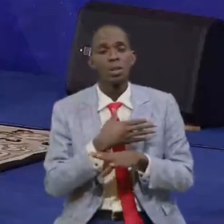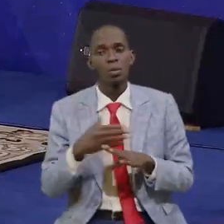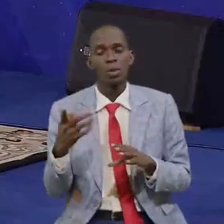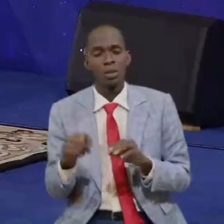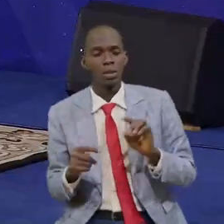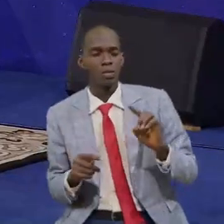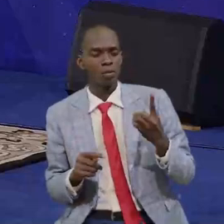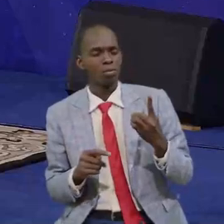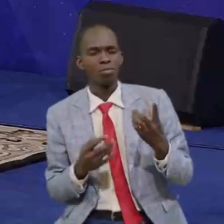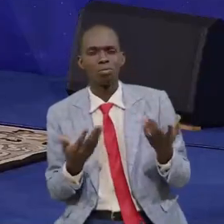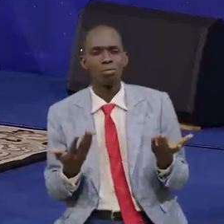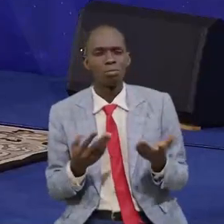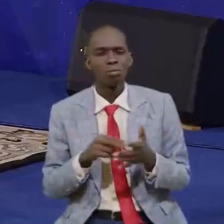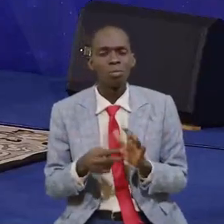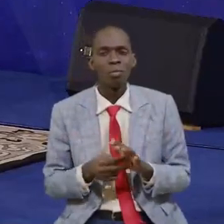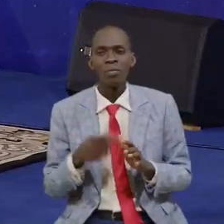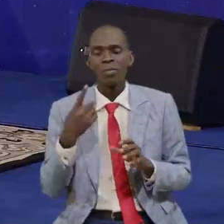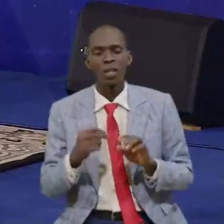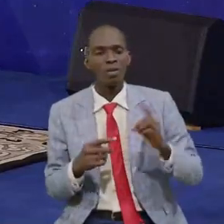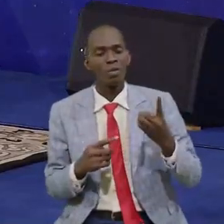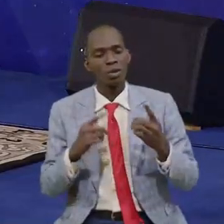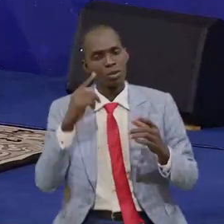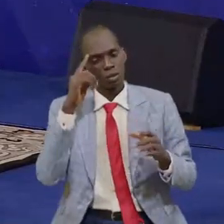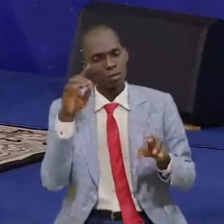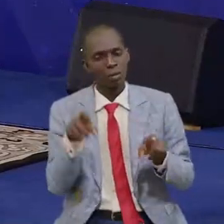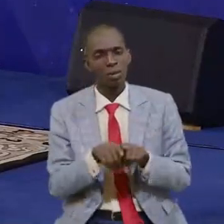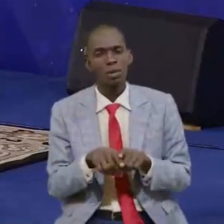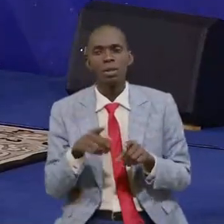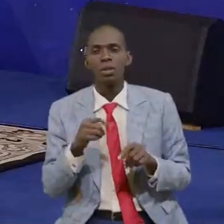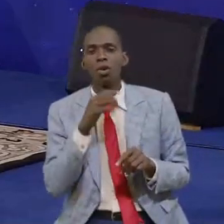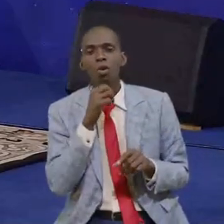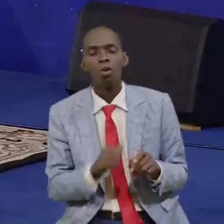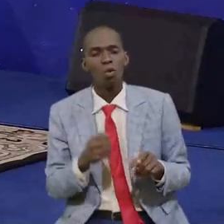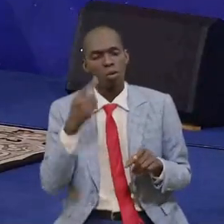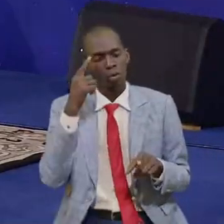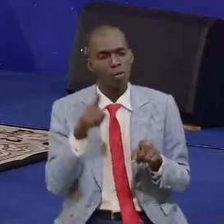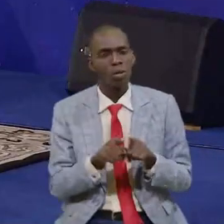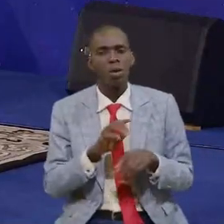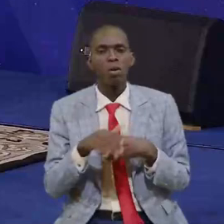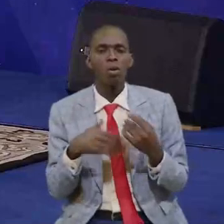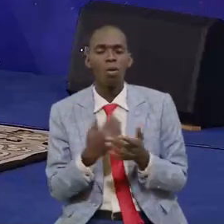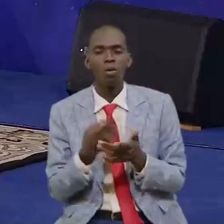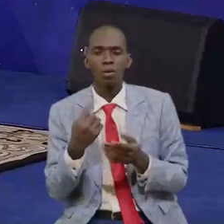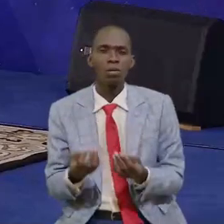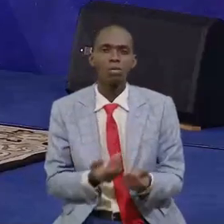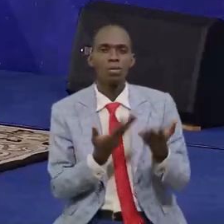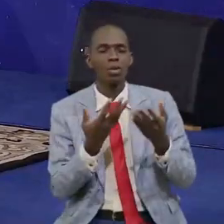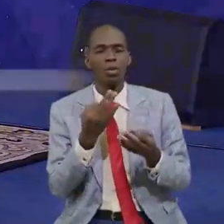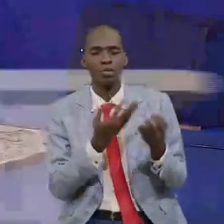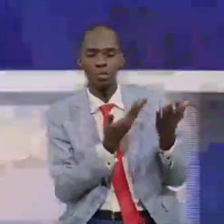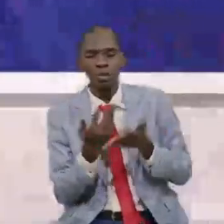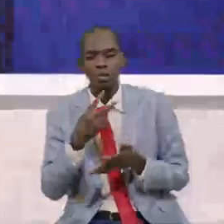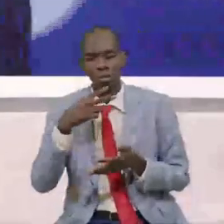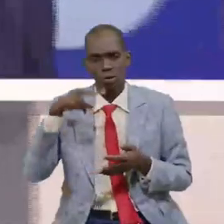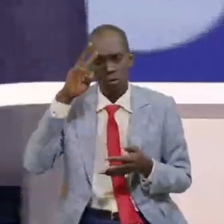première chose, la première alliance, l'ancienne alliance. Tous ces sacrifices, on amène bouc, on amène brebis,